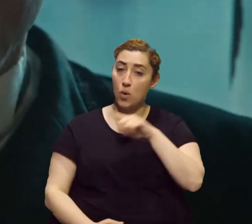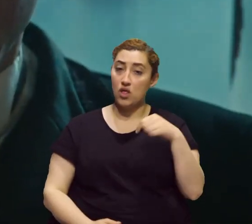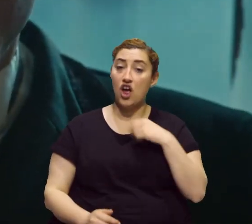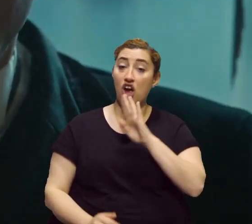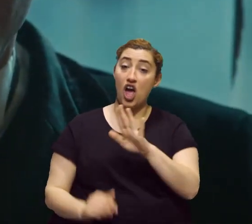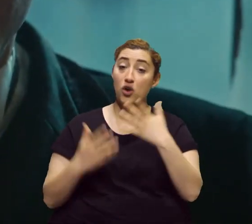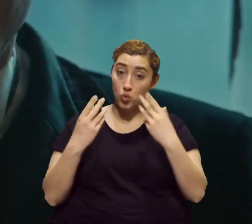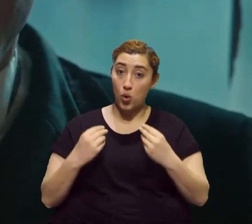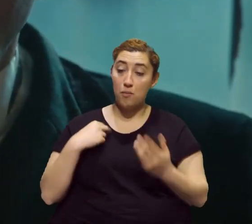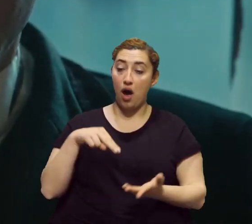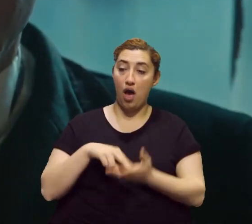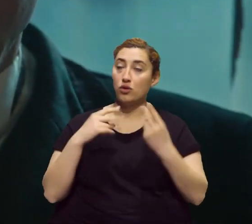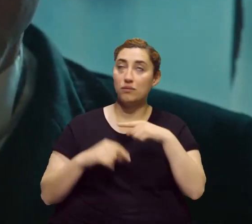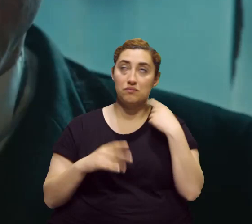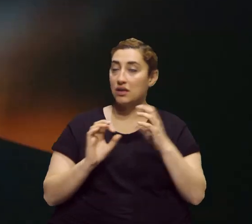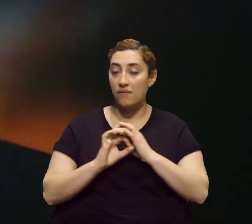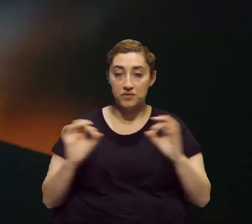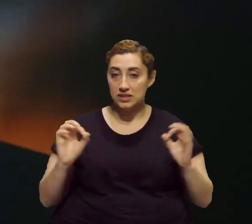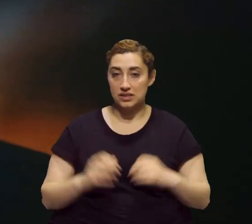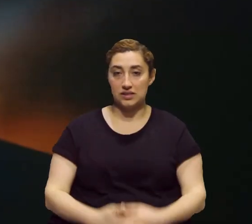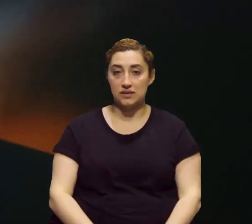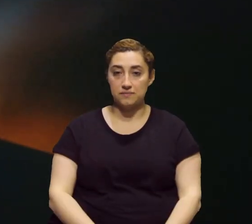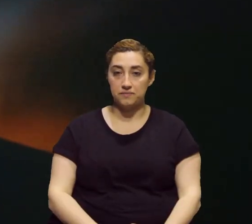Onlara karşı olup ayakta kalmak mümkün değil.